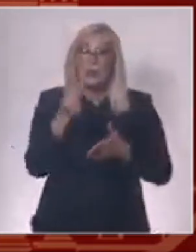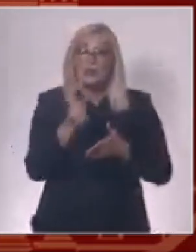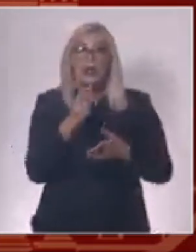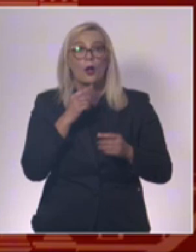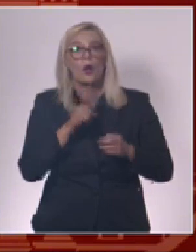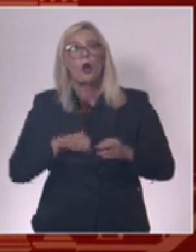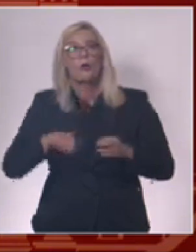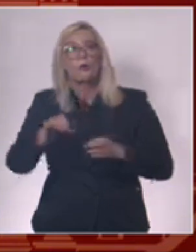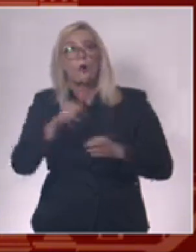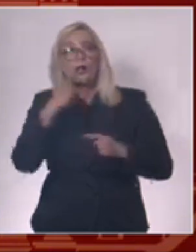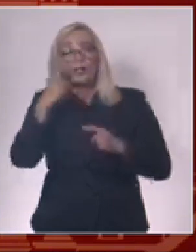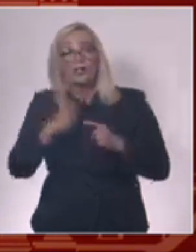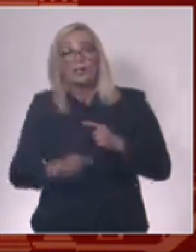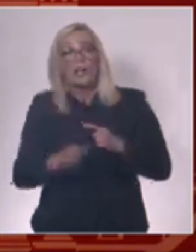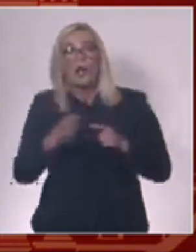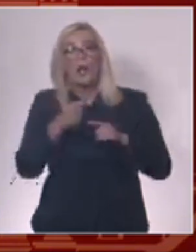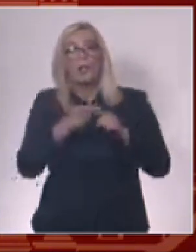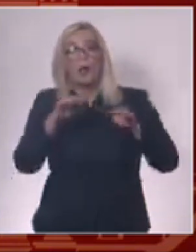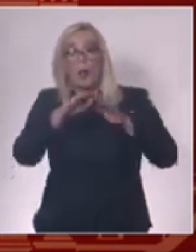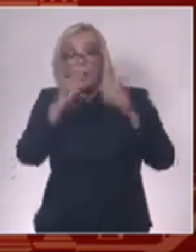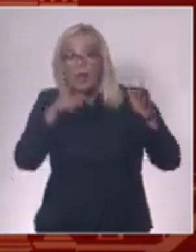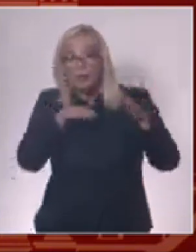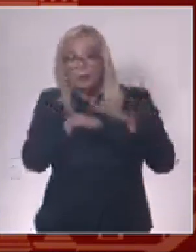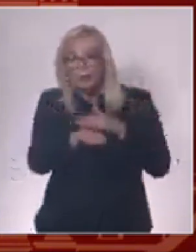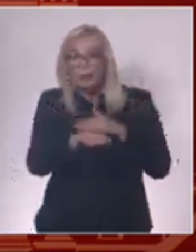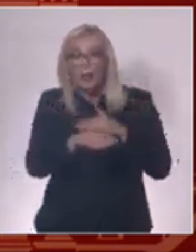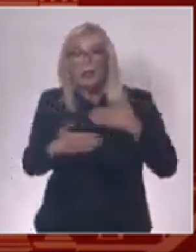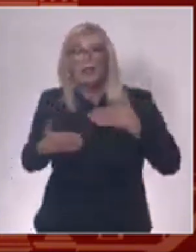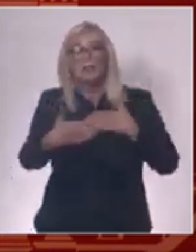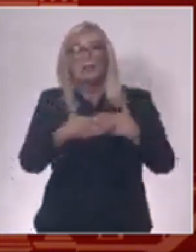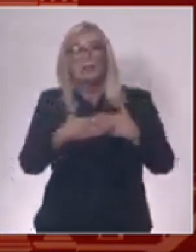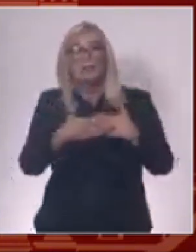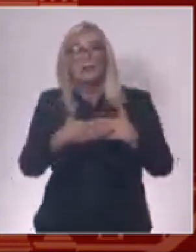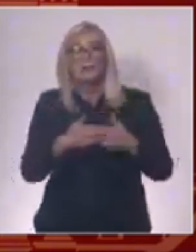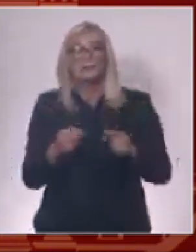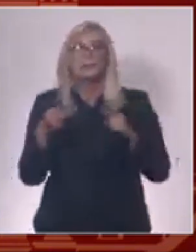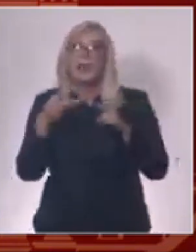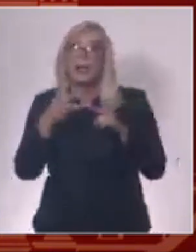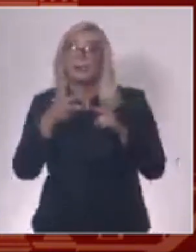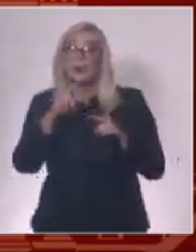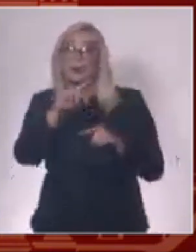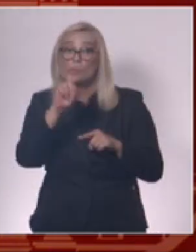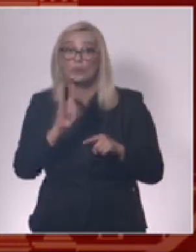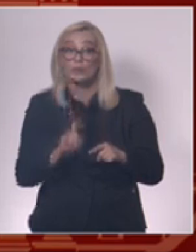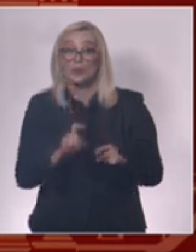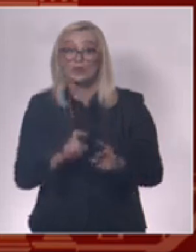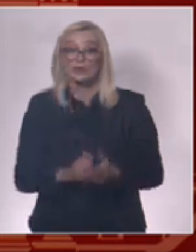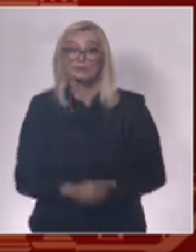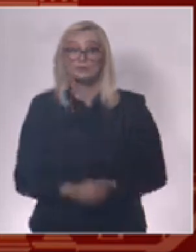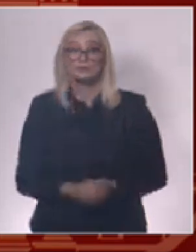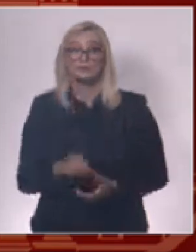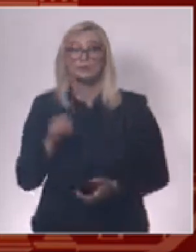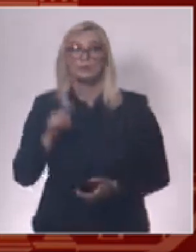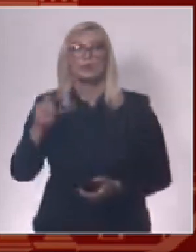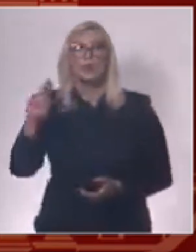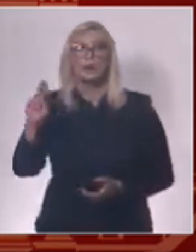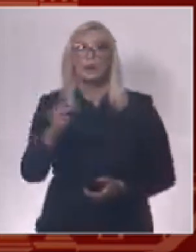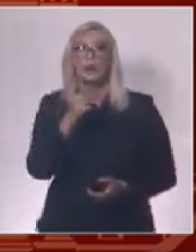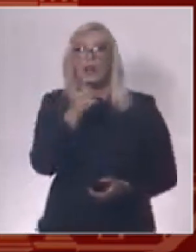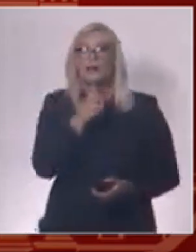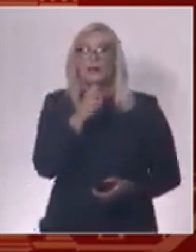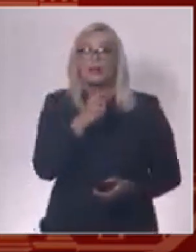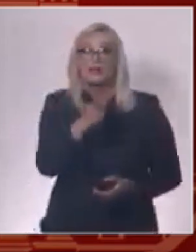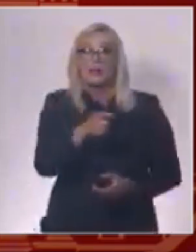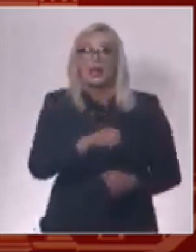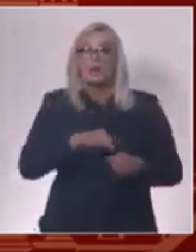на половина тунел во слепа улица. Што се несува за првото прашање, односно за второто прашање, а тоа е повикот за финансирање